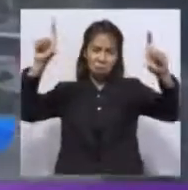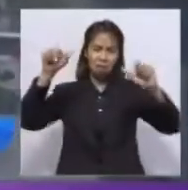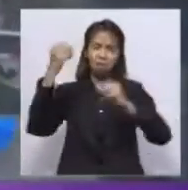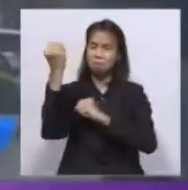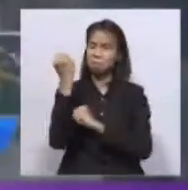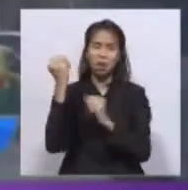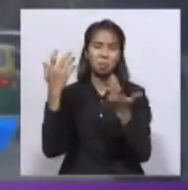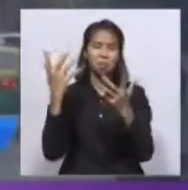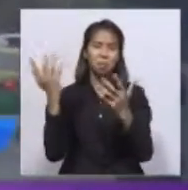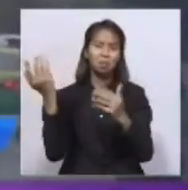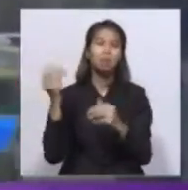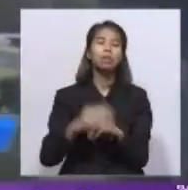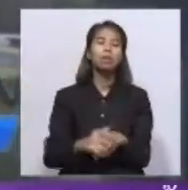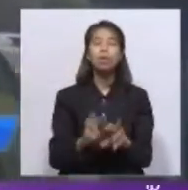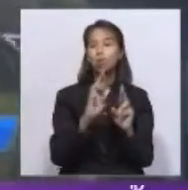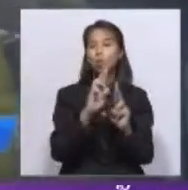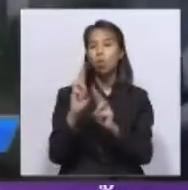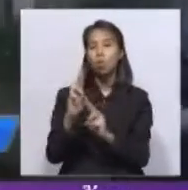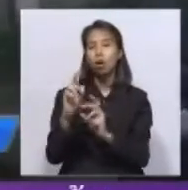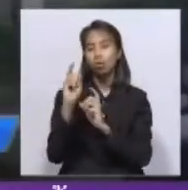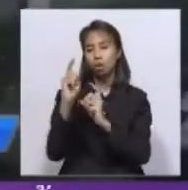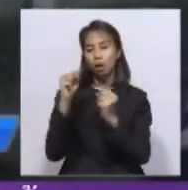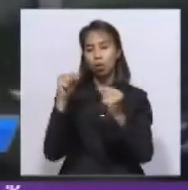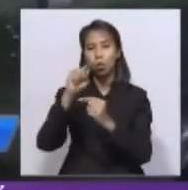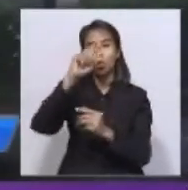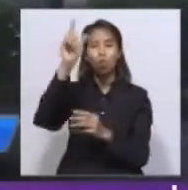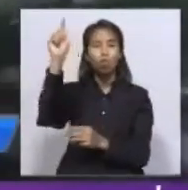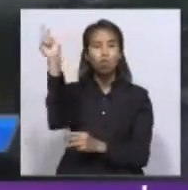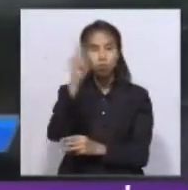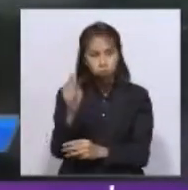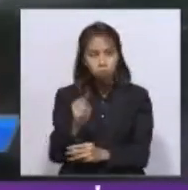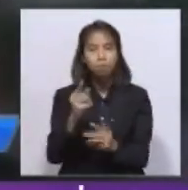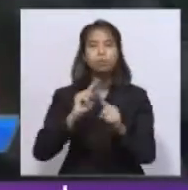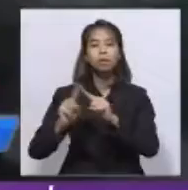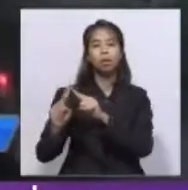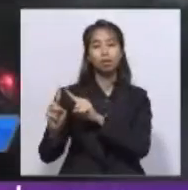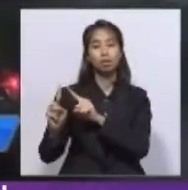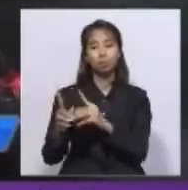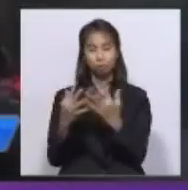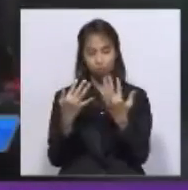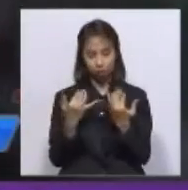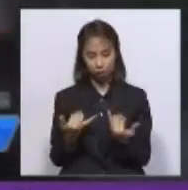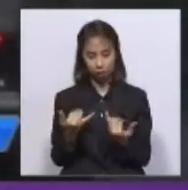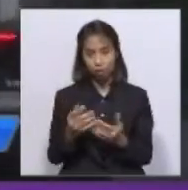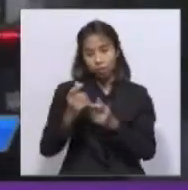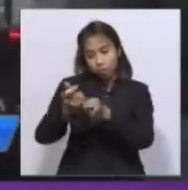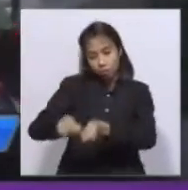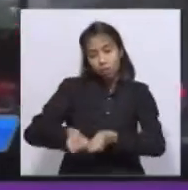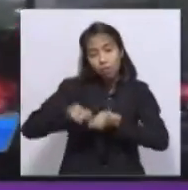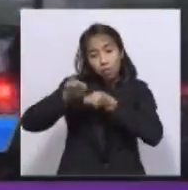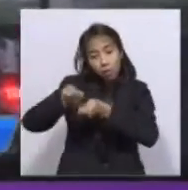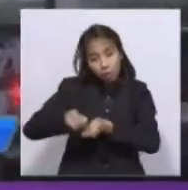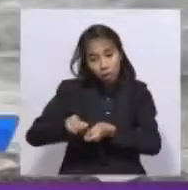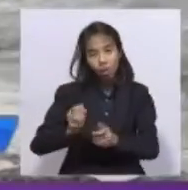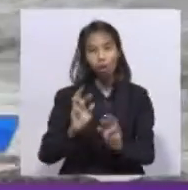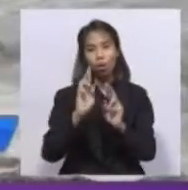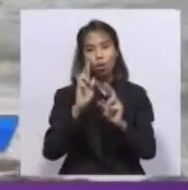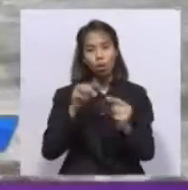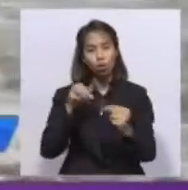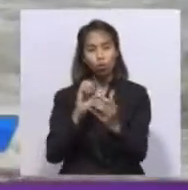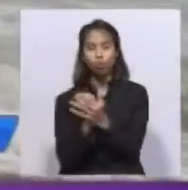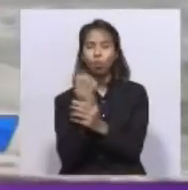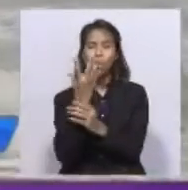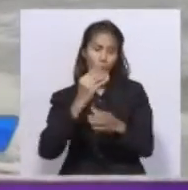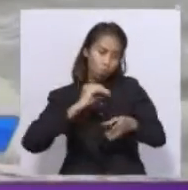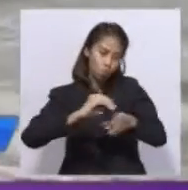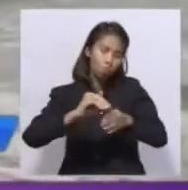ที่ไม่แข็งแรงรวมถึงระมัดระวังอันตรายจากฟ้าผ่าสำหรับเกษตรกรควรระวังความเสียหายที่อาจจะเกิดต่อผลผลิตทางการเกษ